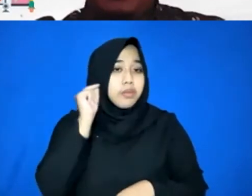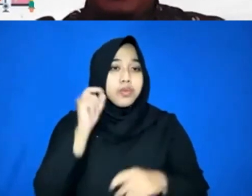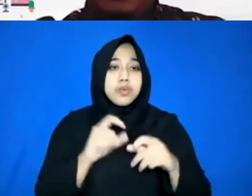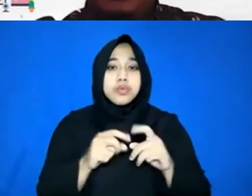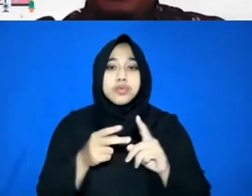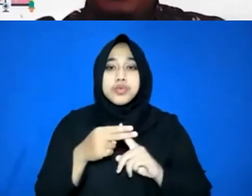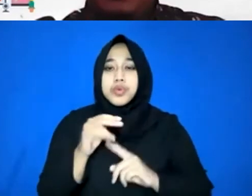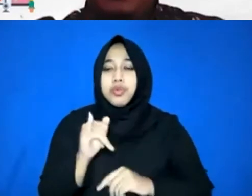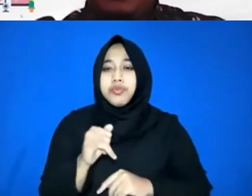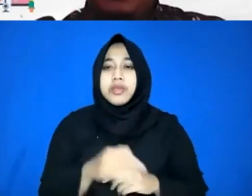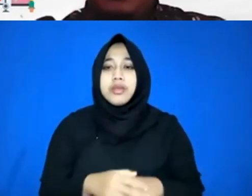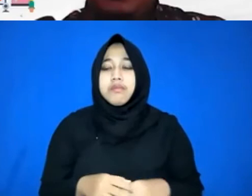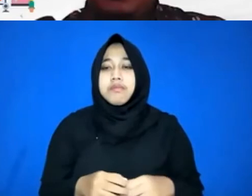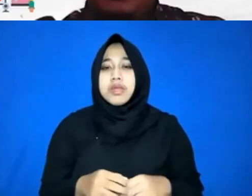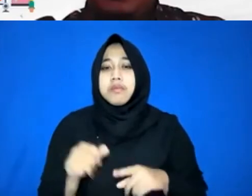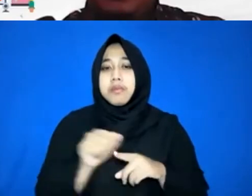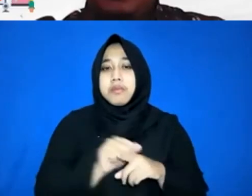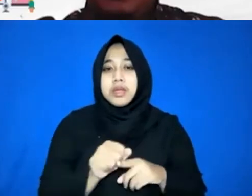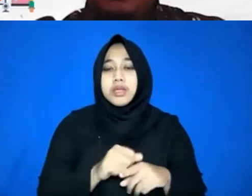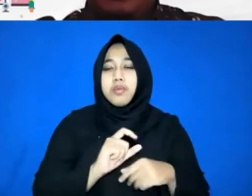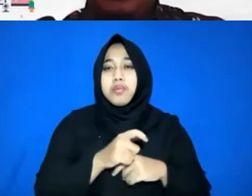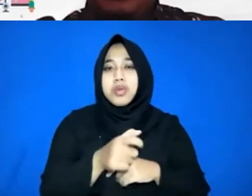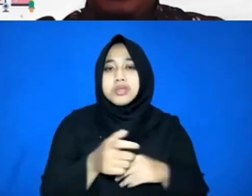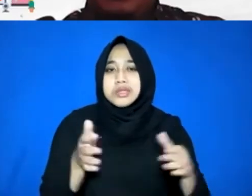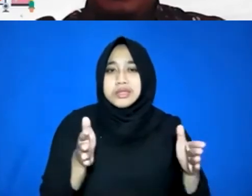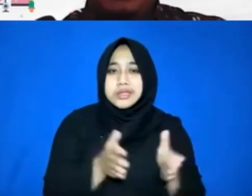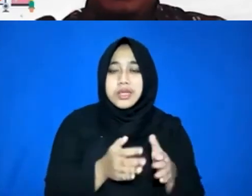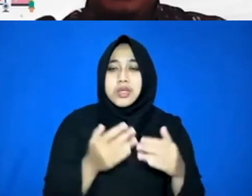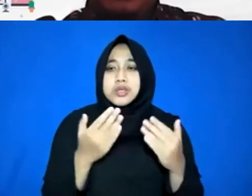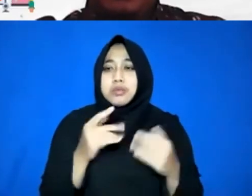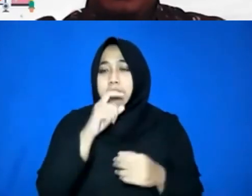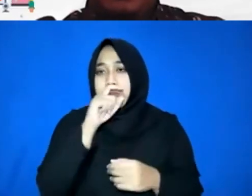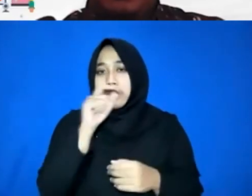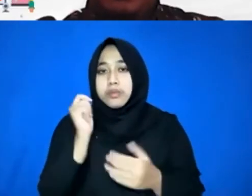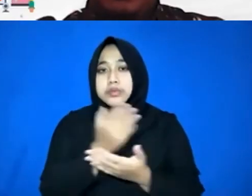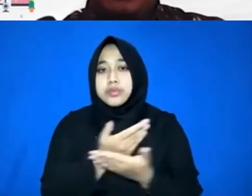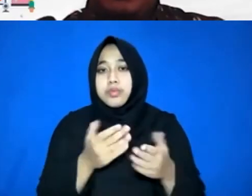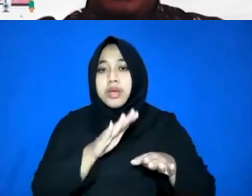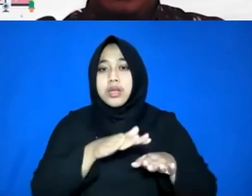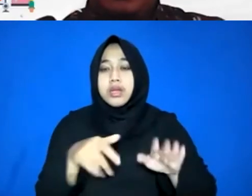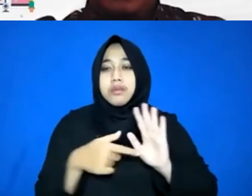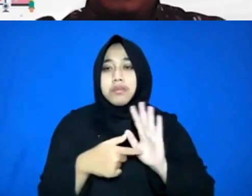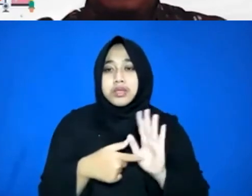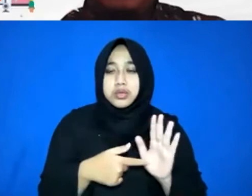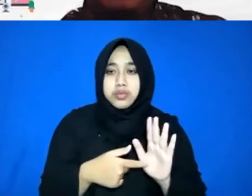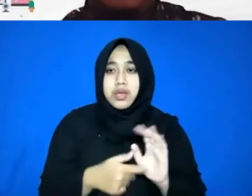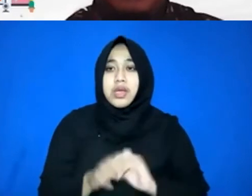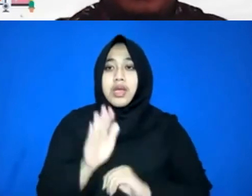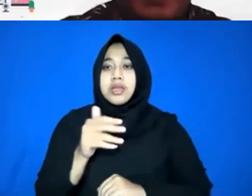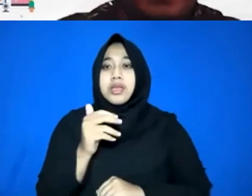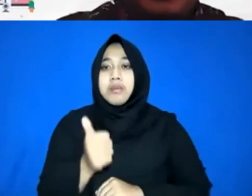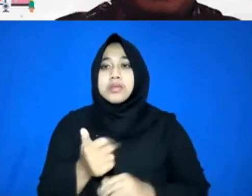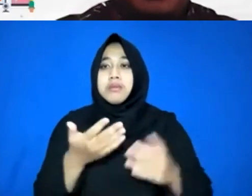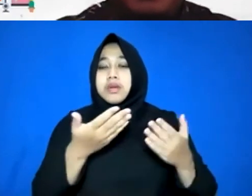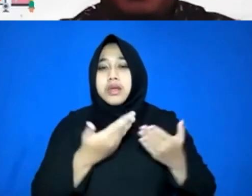akan mensimulasikan proses singkat itu. Mudah-mudahan nanti Bapak Ibu, adik-adik mahasiswa nanti juga bisa